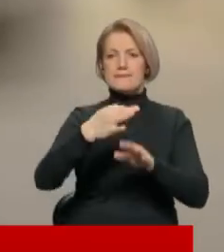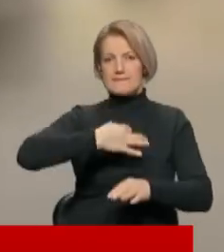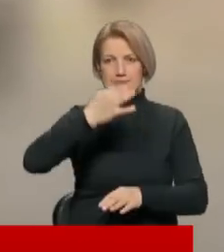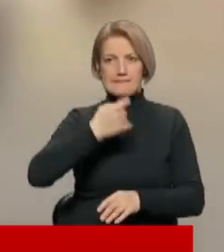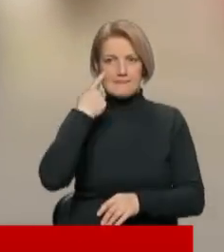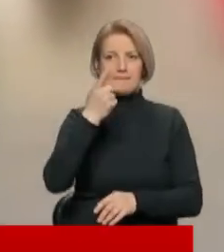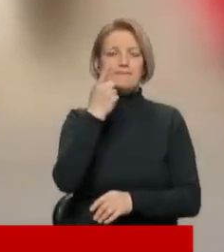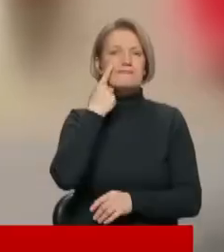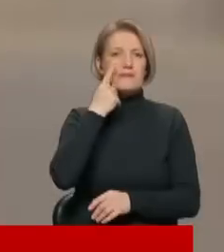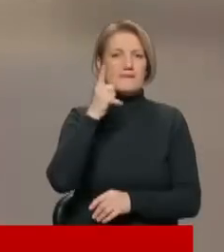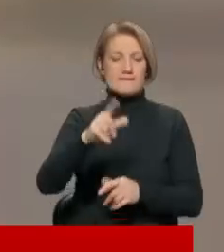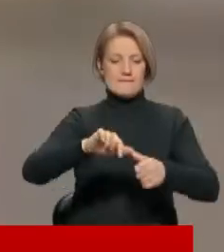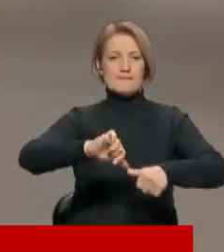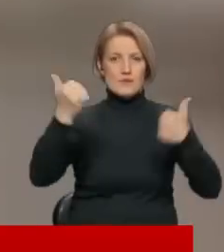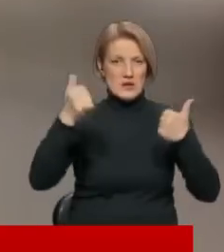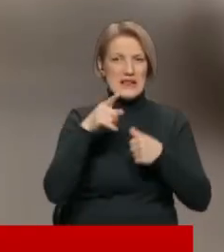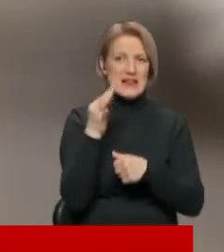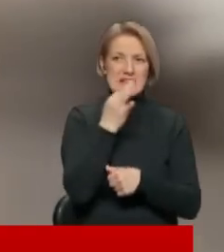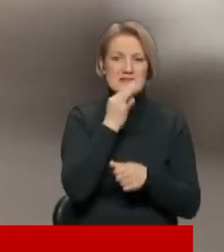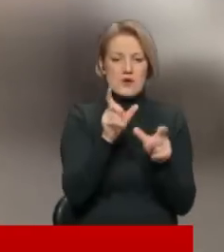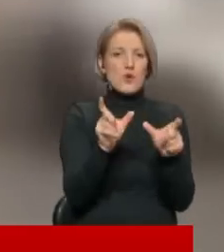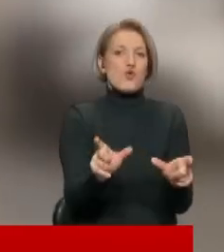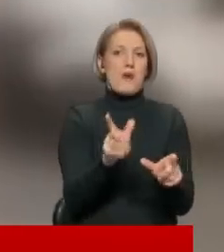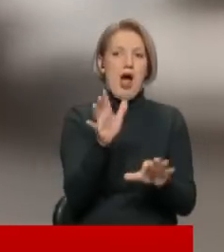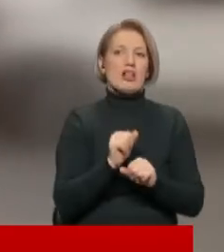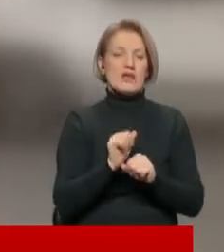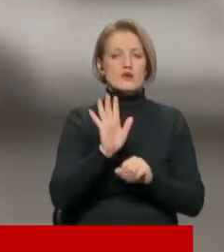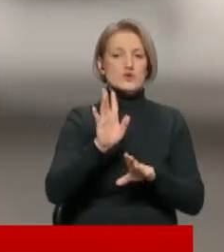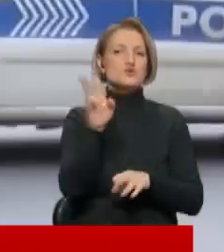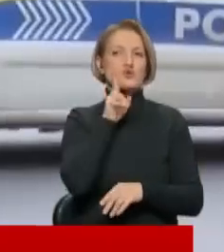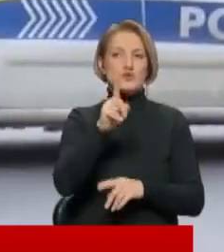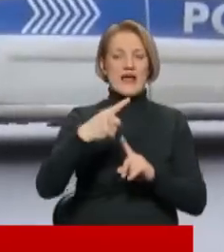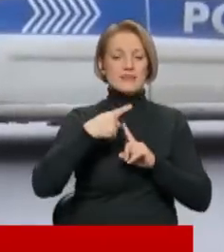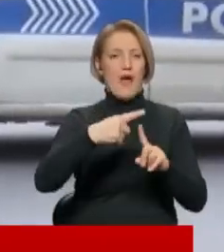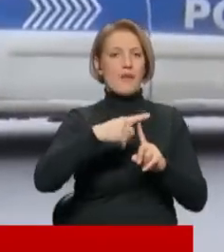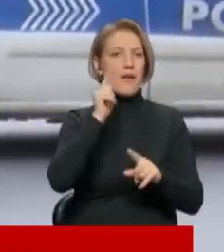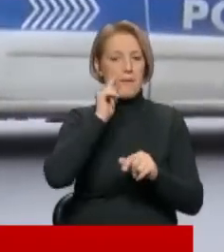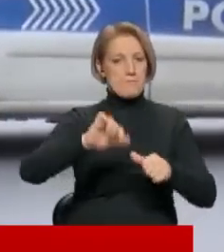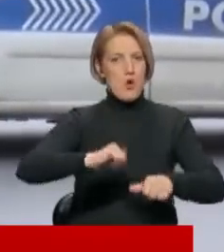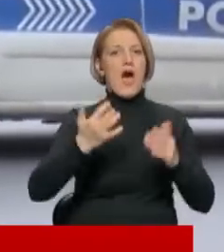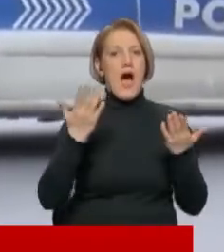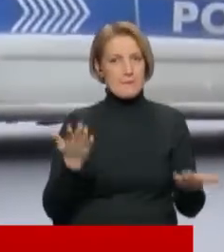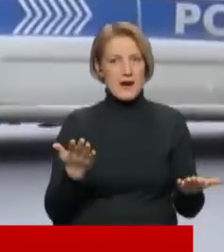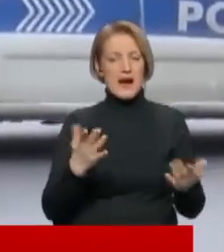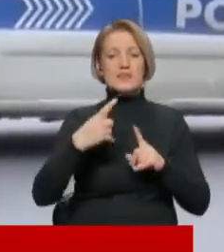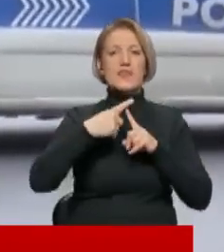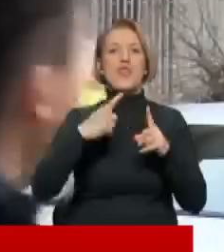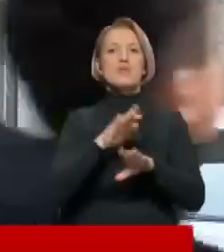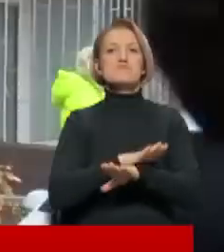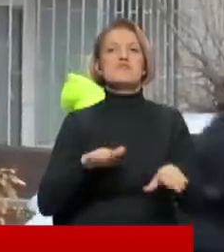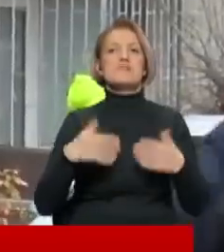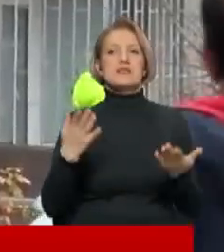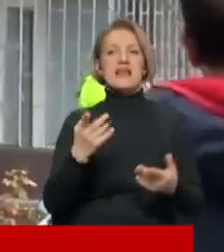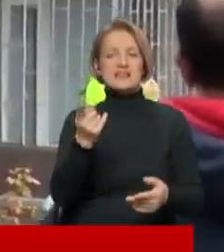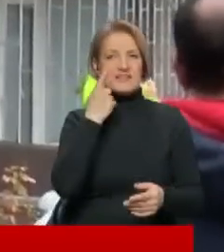ifadesine göre devlet tarafından boşanma aşamasında korunupelin Ceylan sonunda onu tehdit eden adamdan boşanmıştı ancak tehditler bitmedi